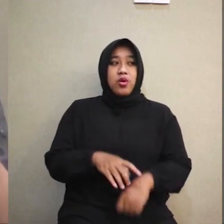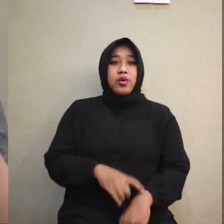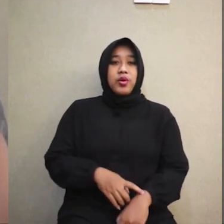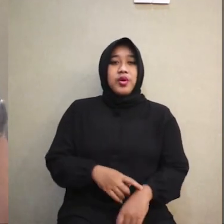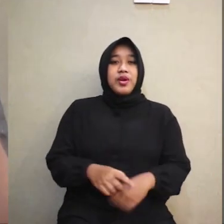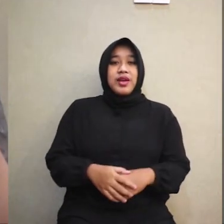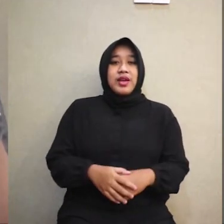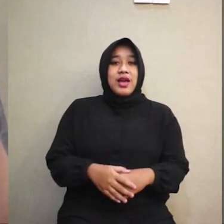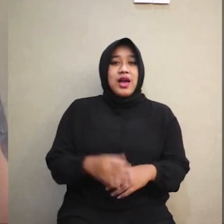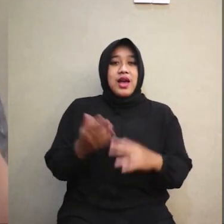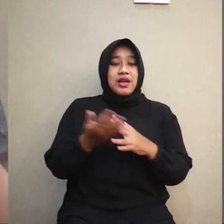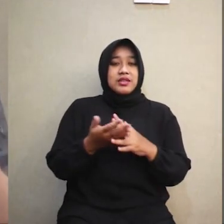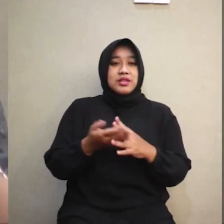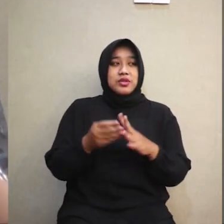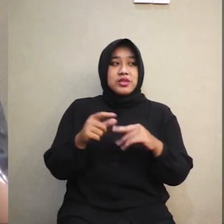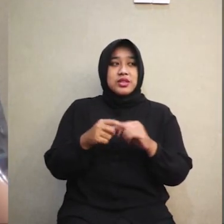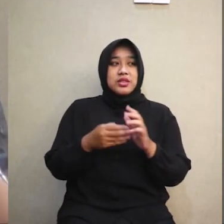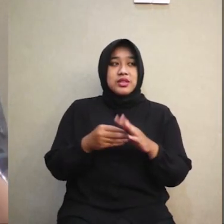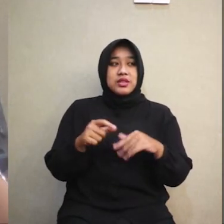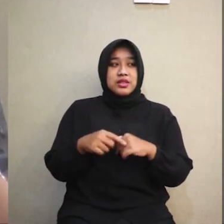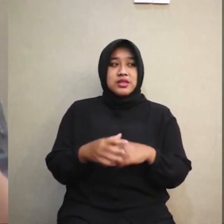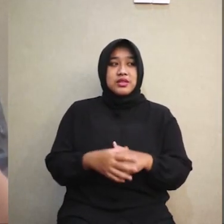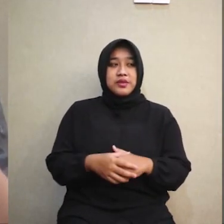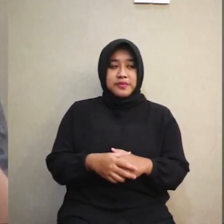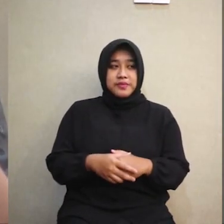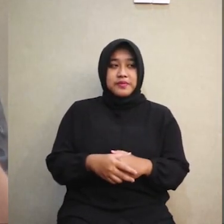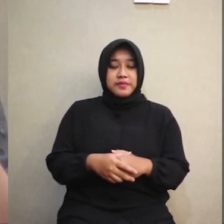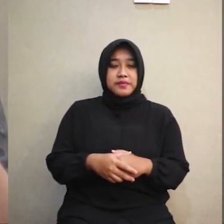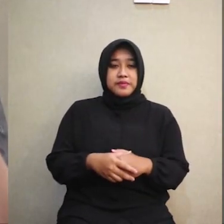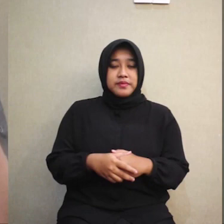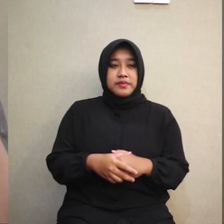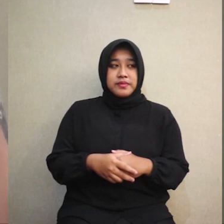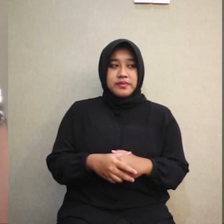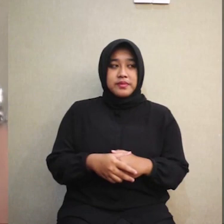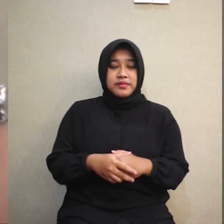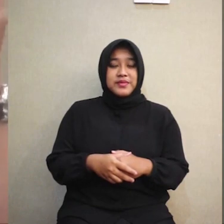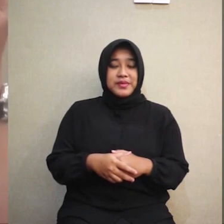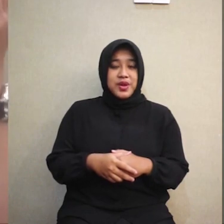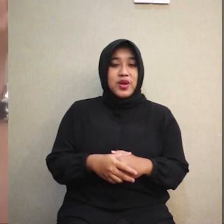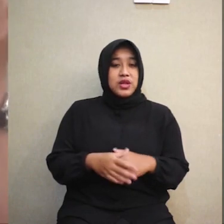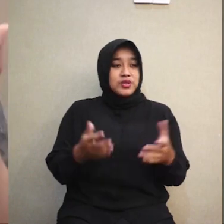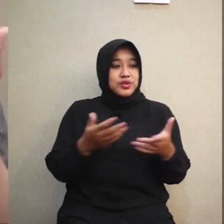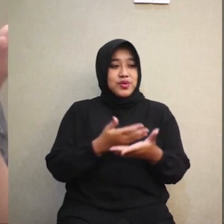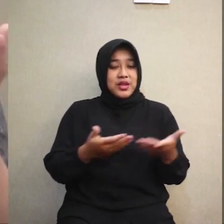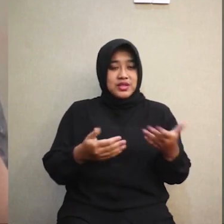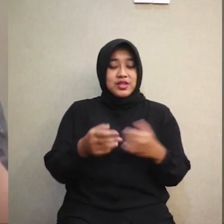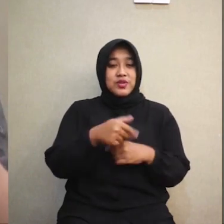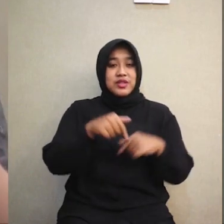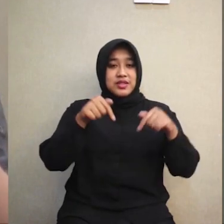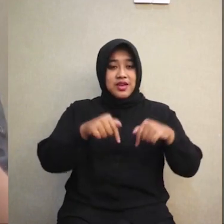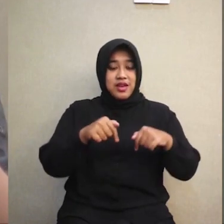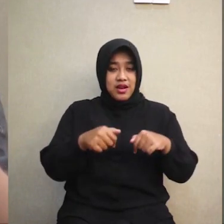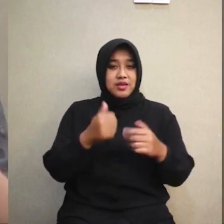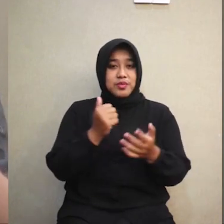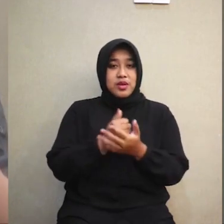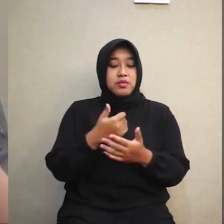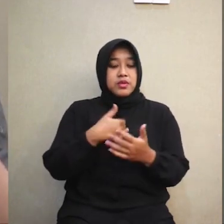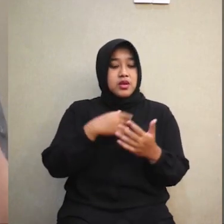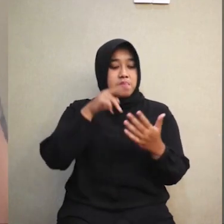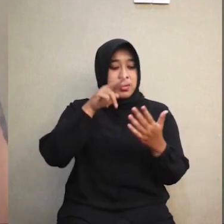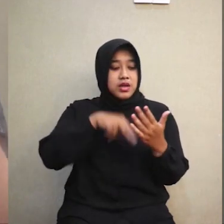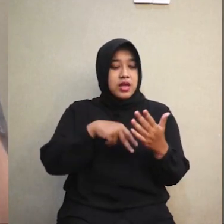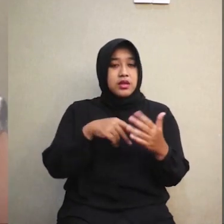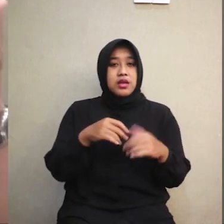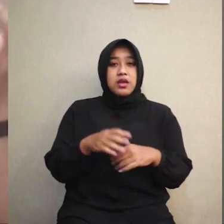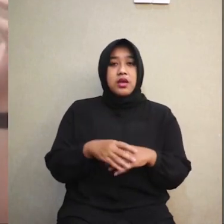peradilan yang fair dan akses to Justice tapi kalau kita lihat situasi di Indonesia hari ini sebenarnya kan kita bisa berkaca dari